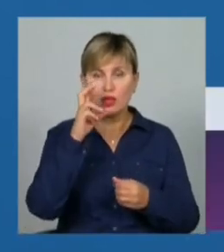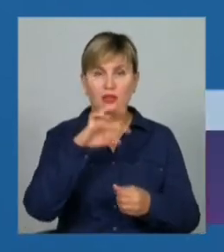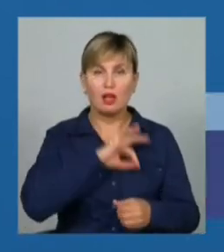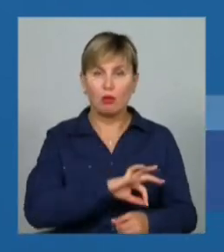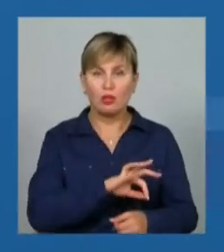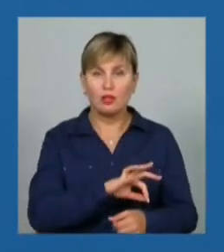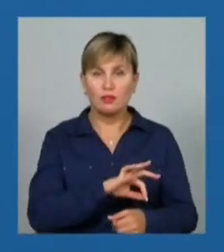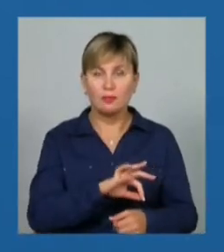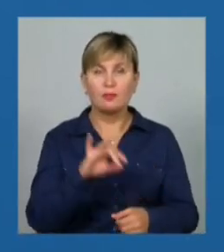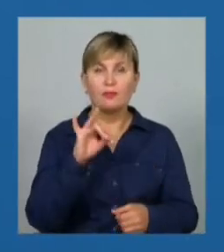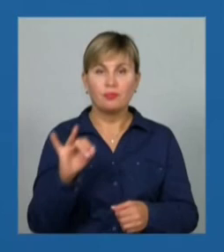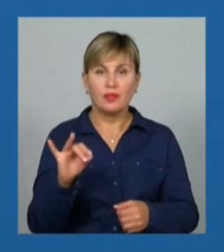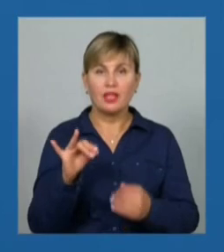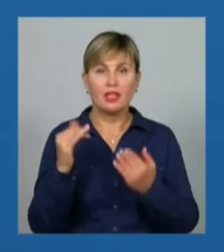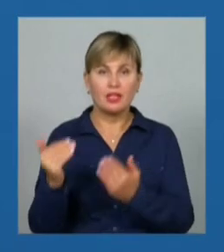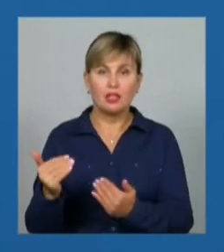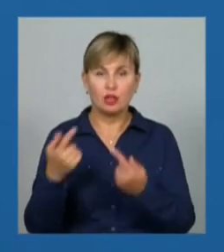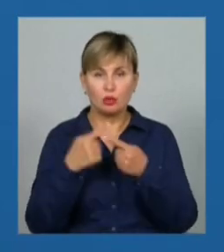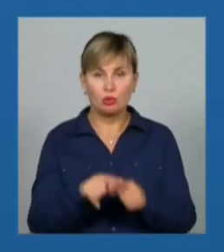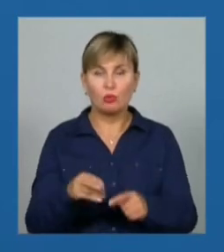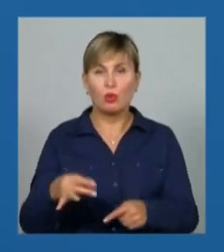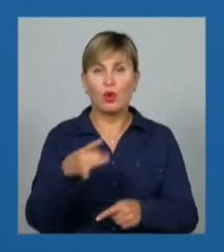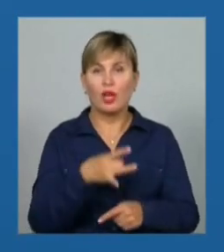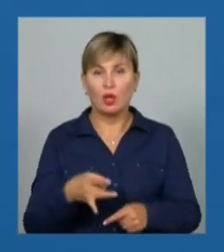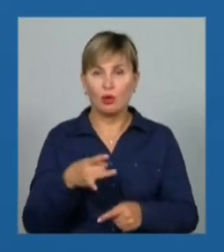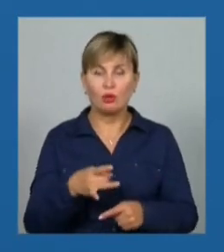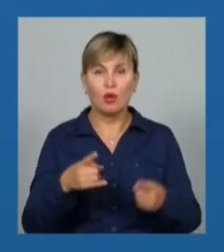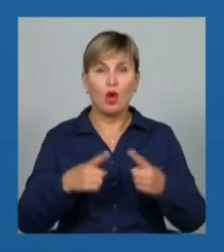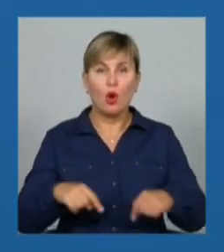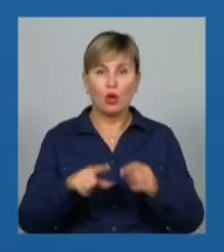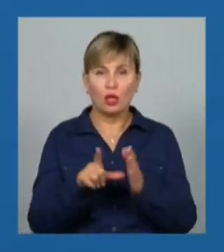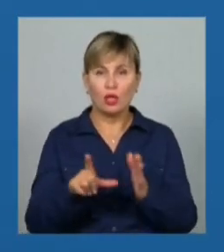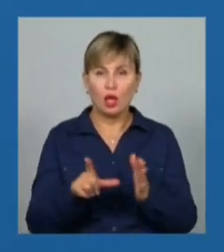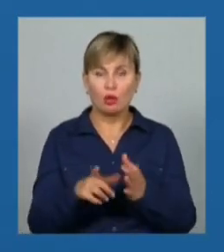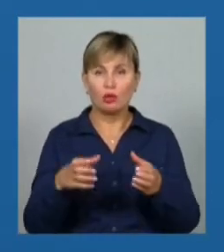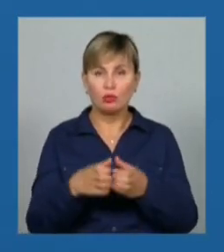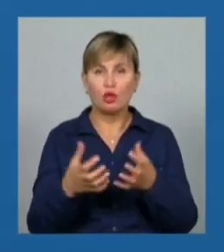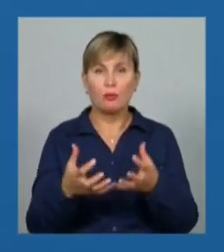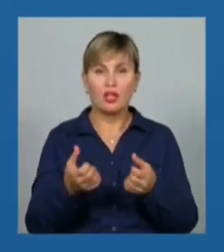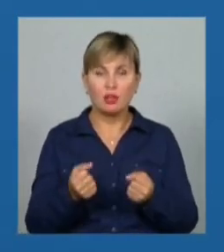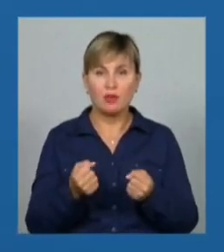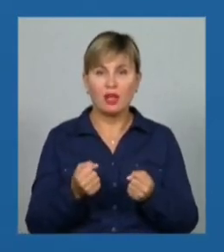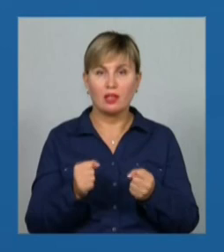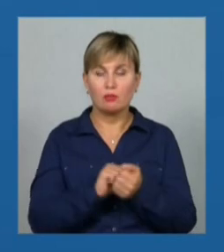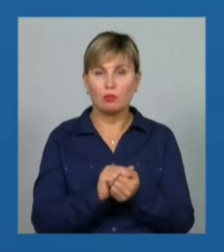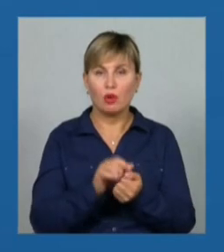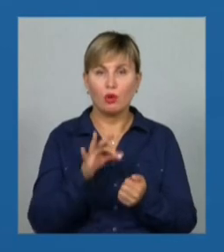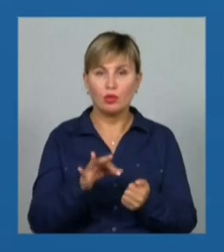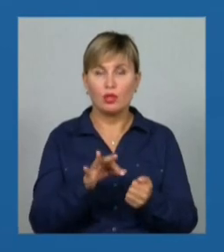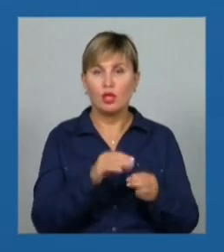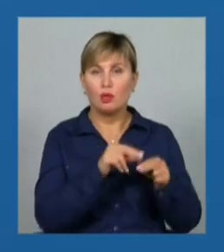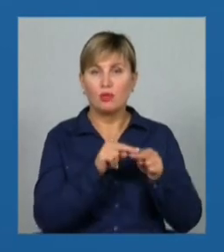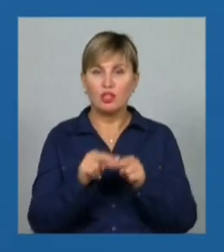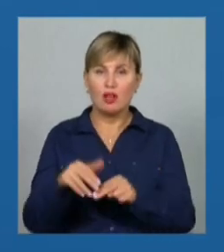доходов и их структур по регионам. Органам налоговой службы принимается декларация о перечислениях